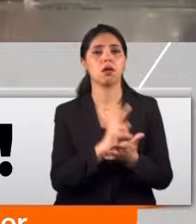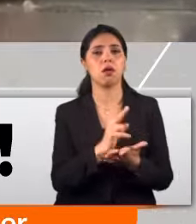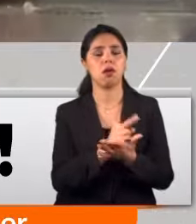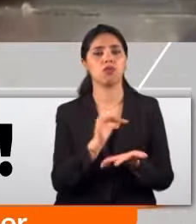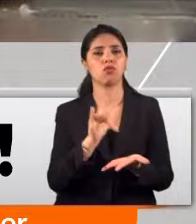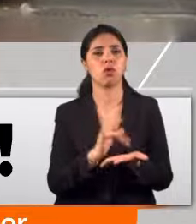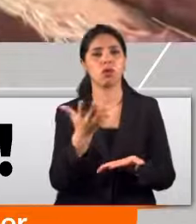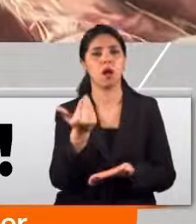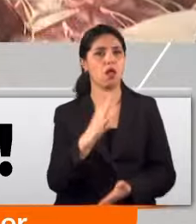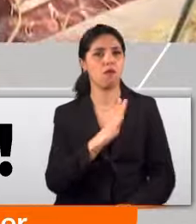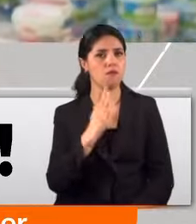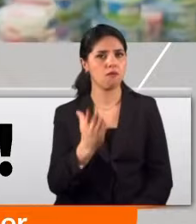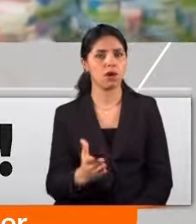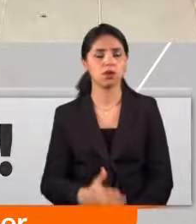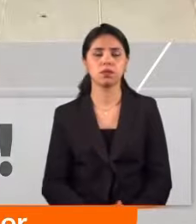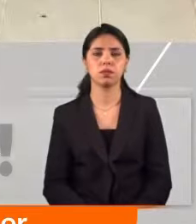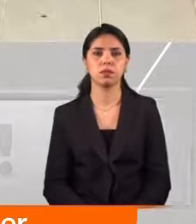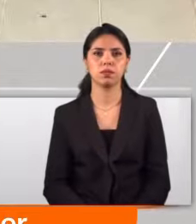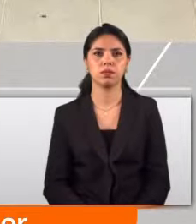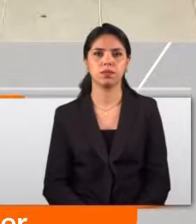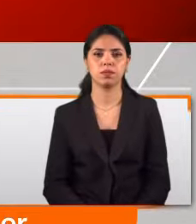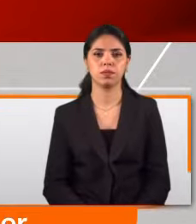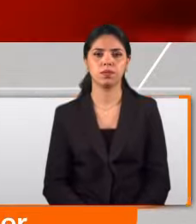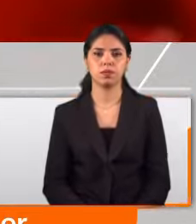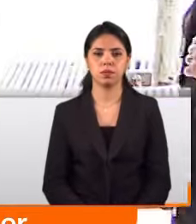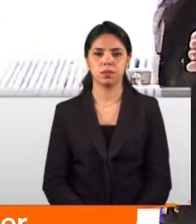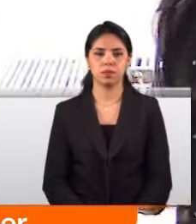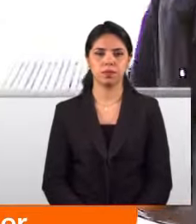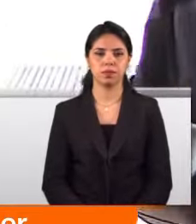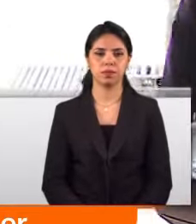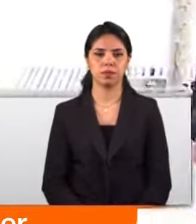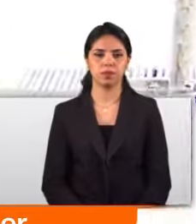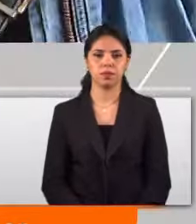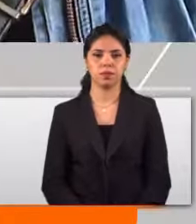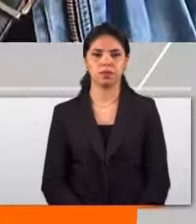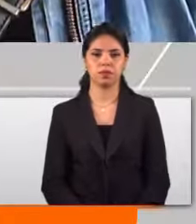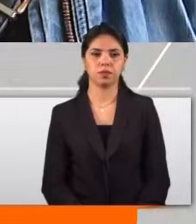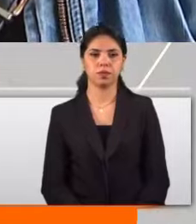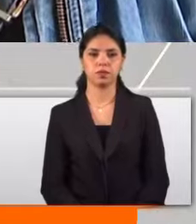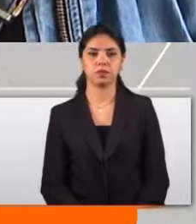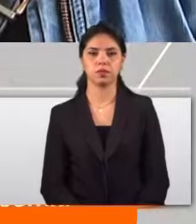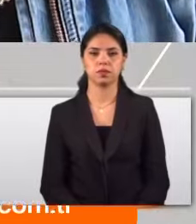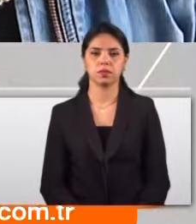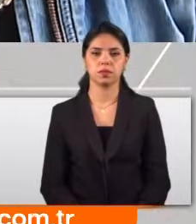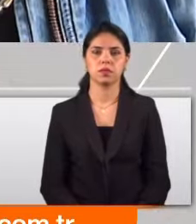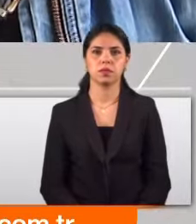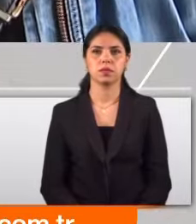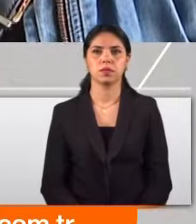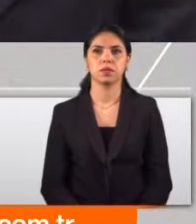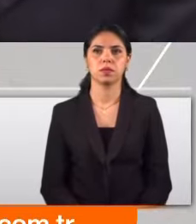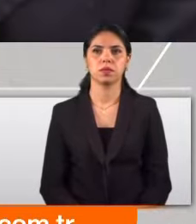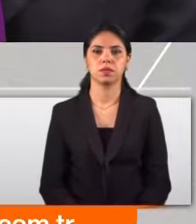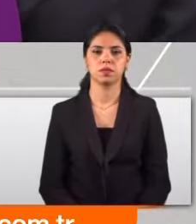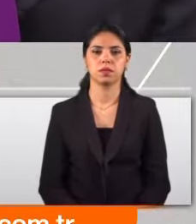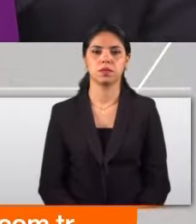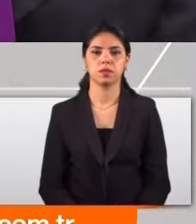bir geçici kapatma uygulaması da teklif arasında. Bence çok güzel olur. Bence de yapsınlar. Bence kapansın.